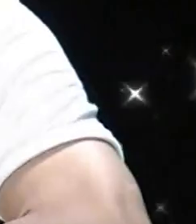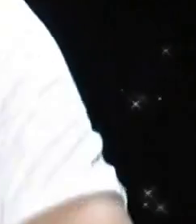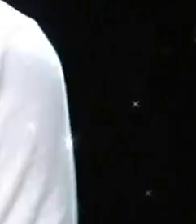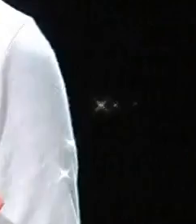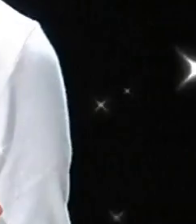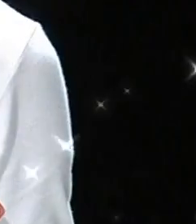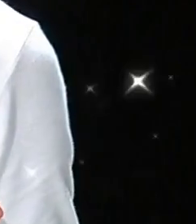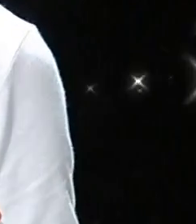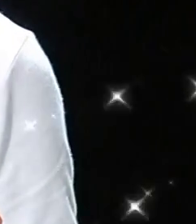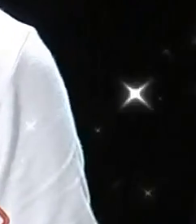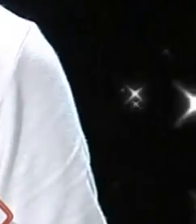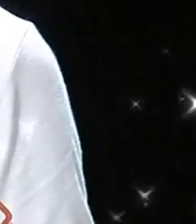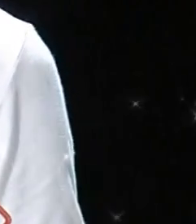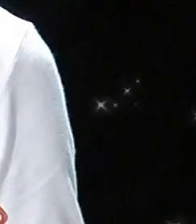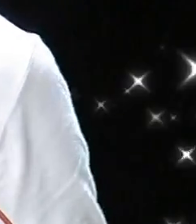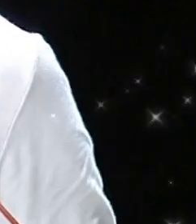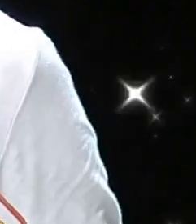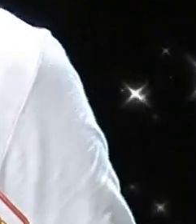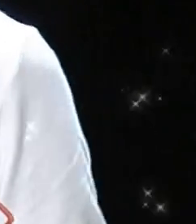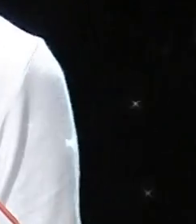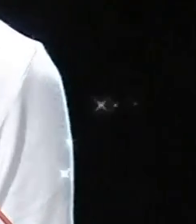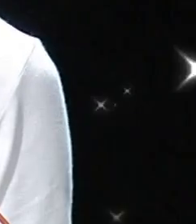tale, you can take the